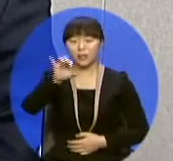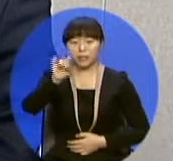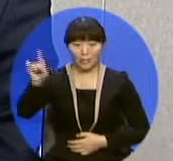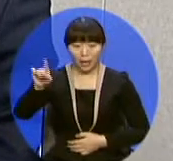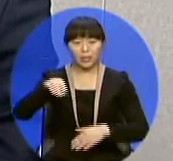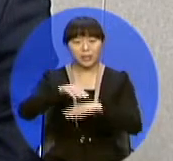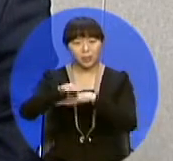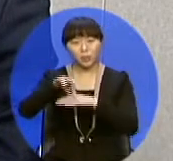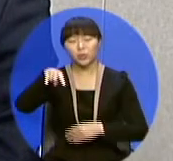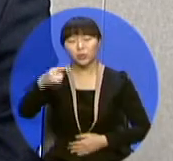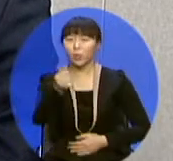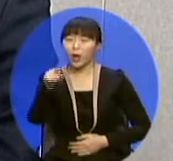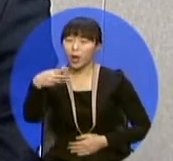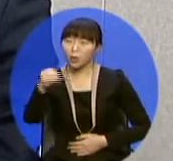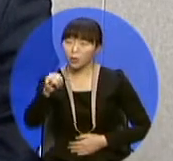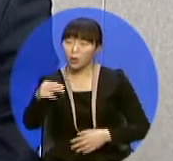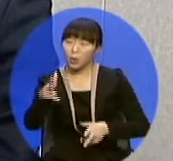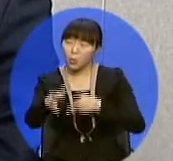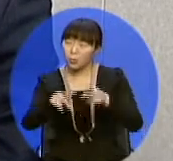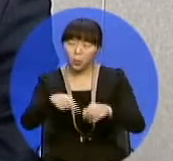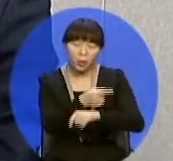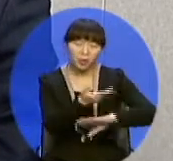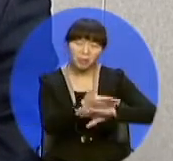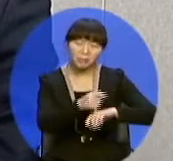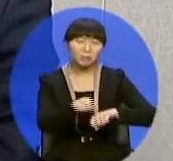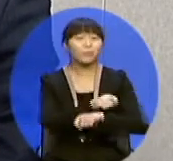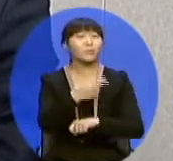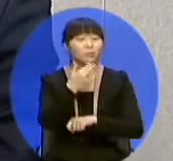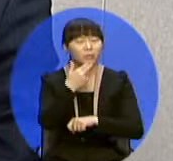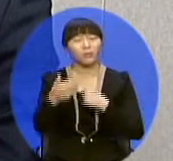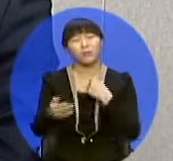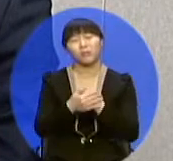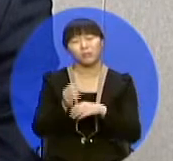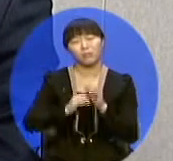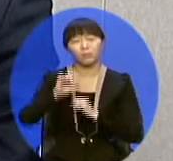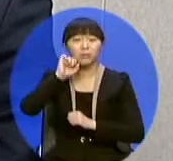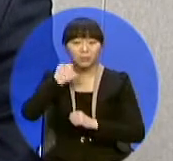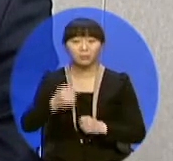기아자동차 소화리 공장 외에는 변변한 대기업도 없고 좀 그런 면에서 어려웠습니다.